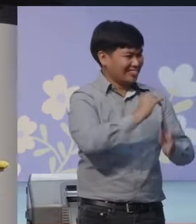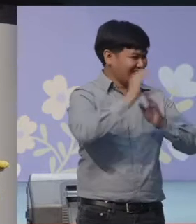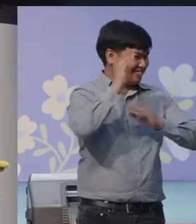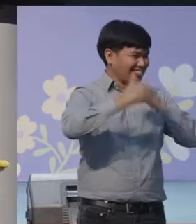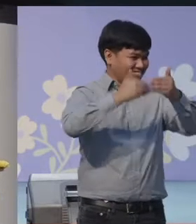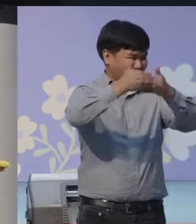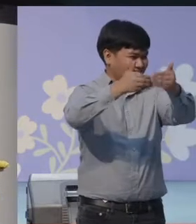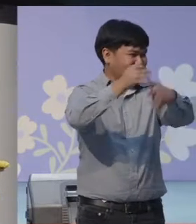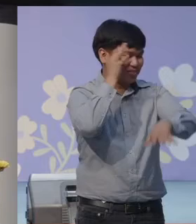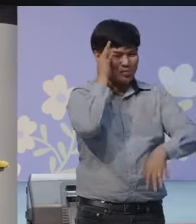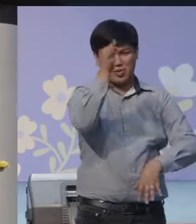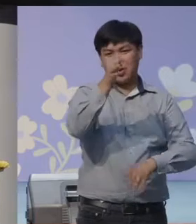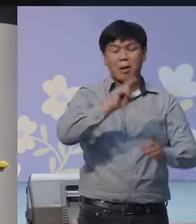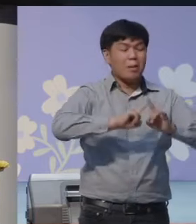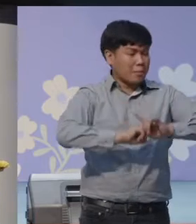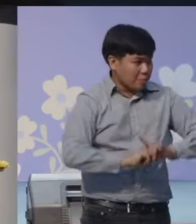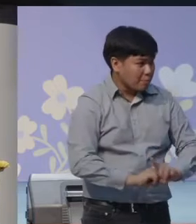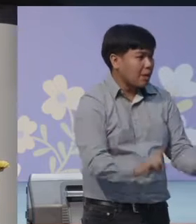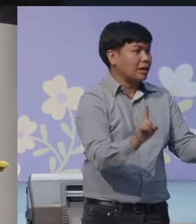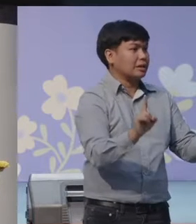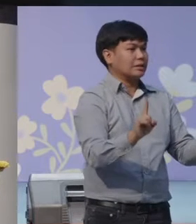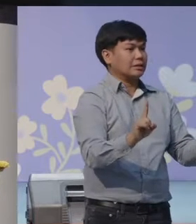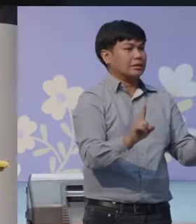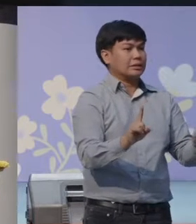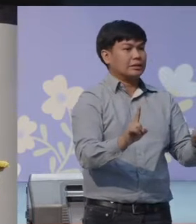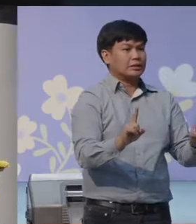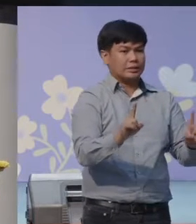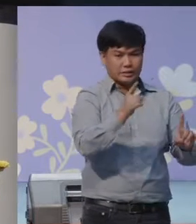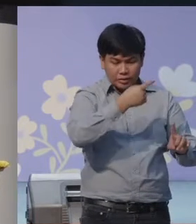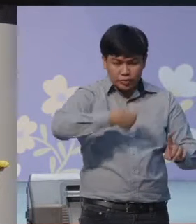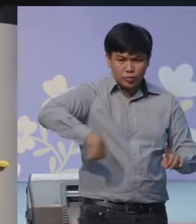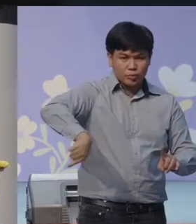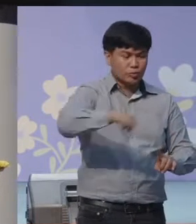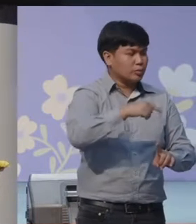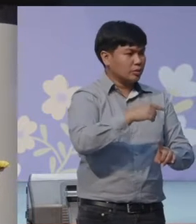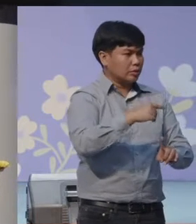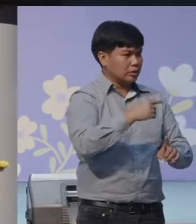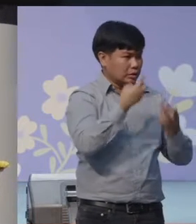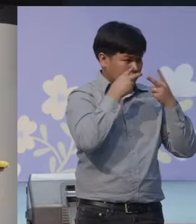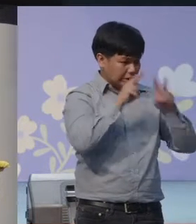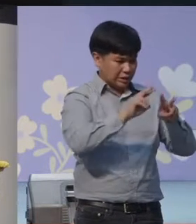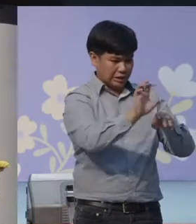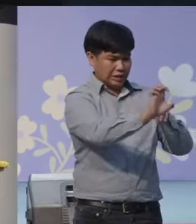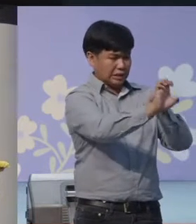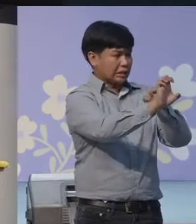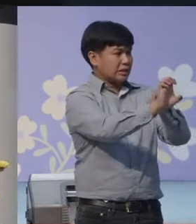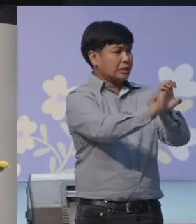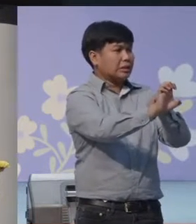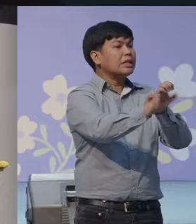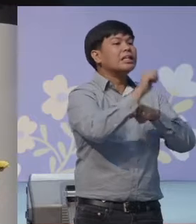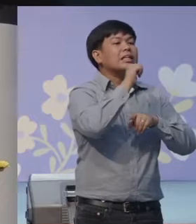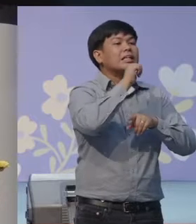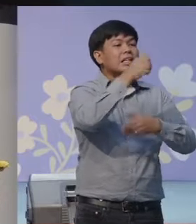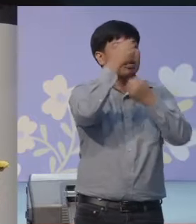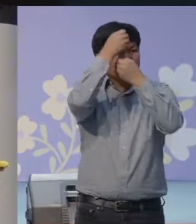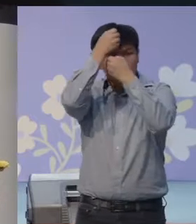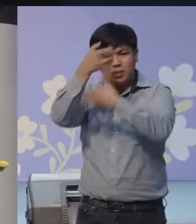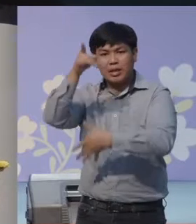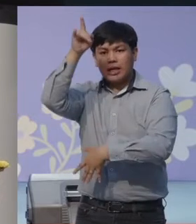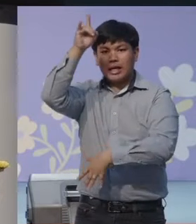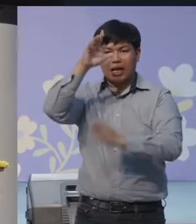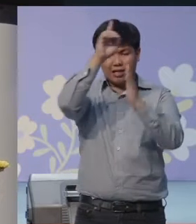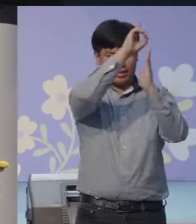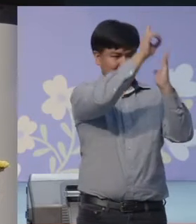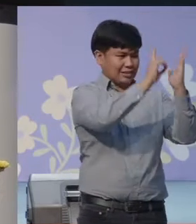Israelita. Ngunit hindi natin may kakaila, sumuway si Elkanah doon